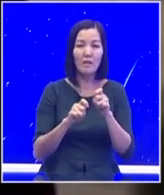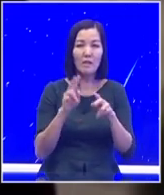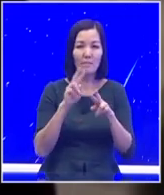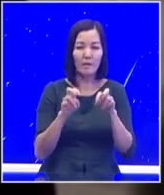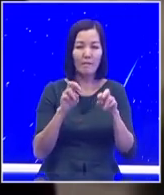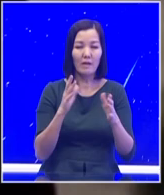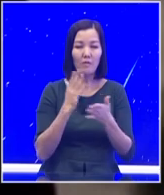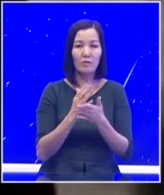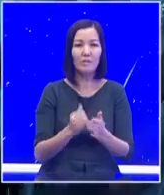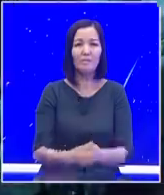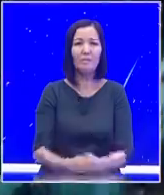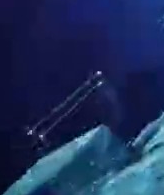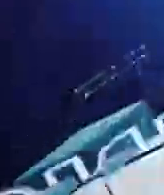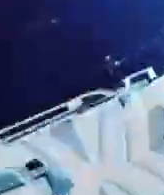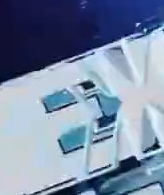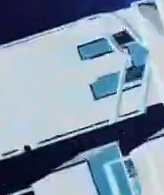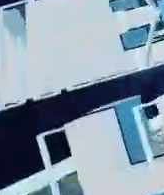устанавливаются.